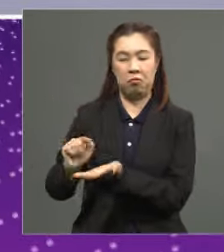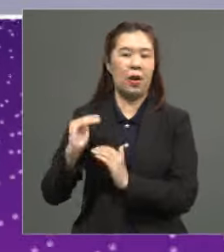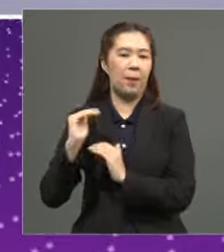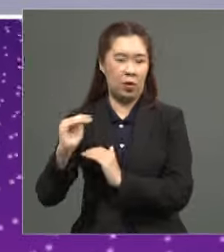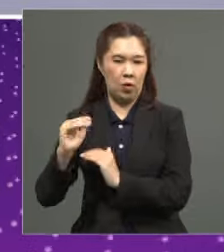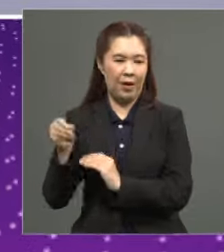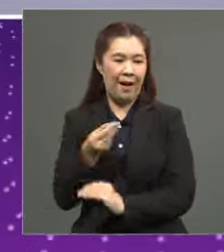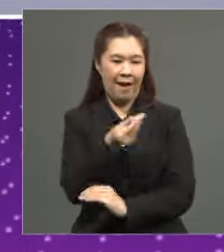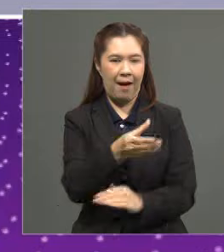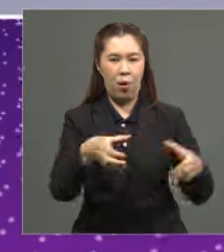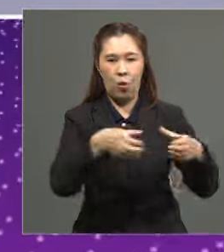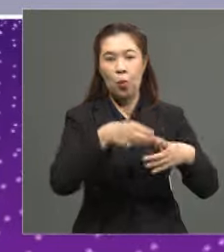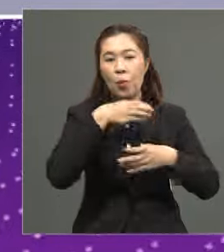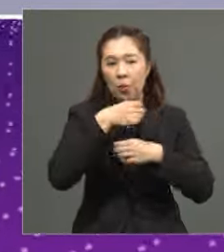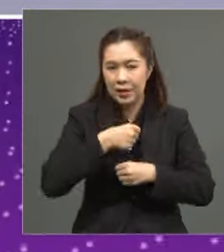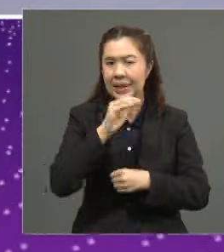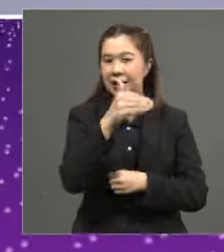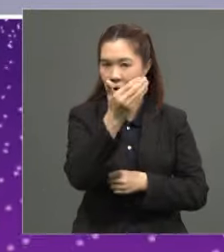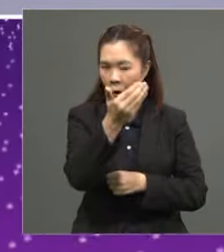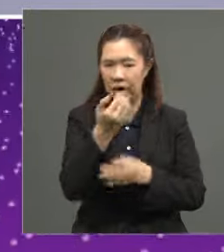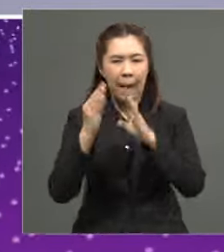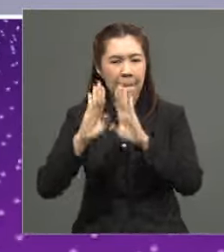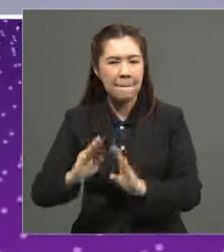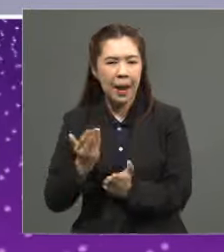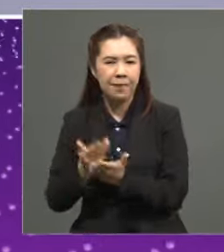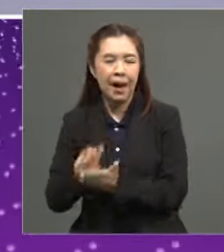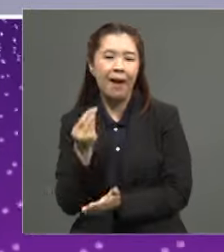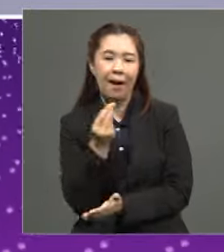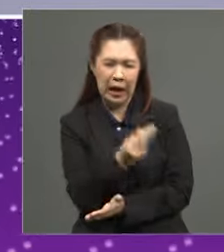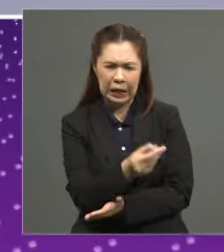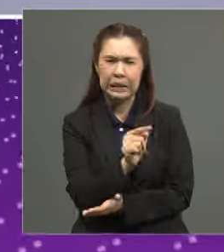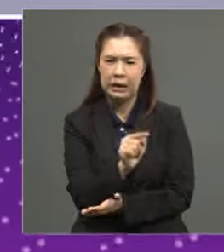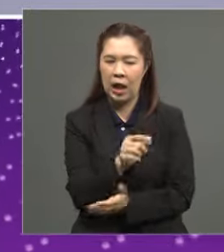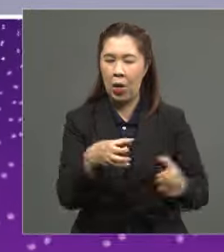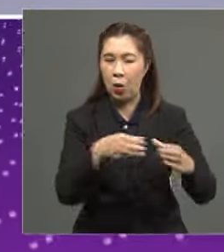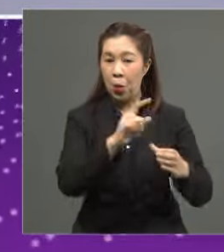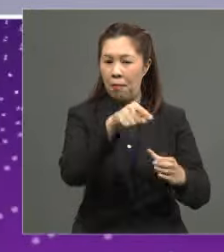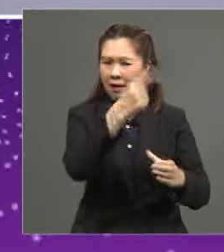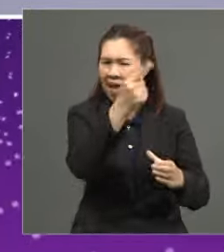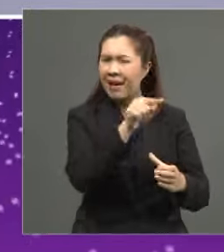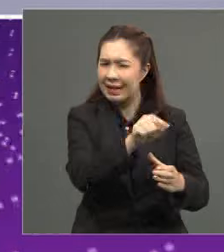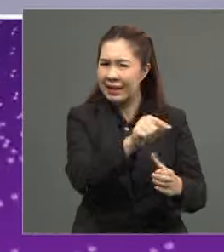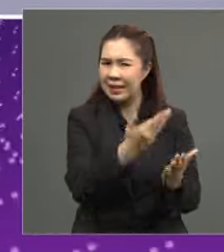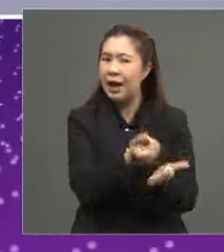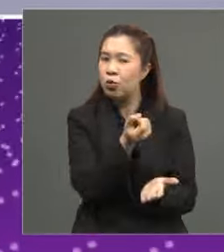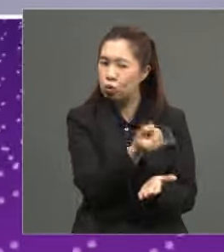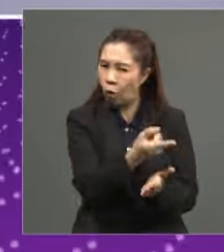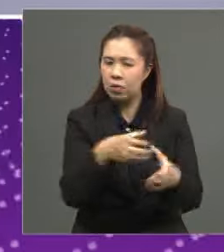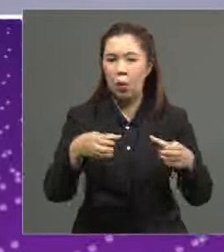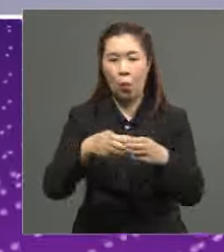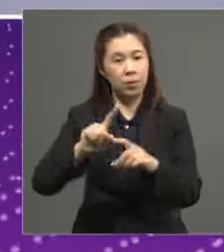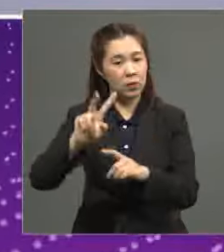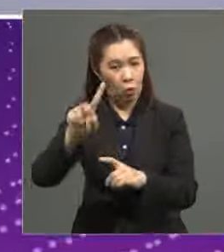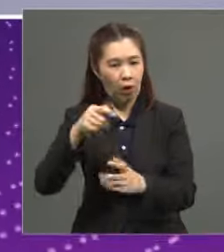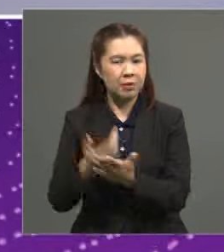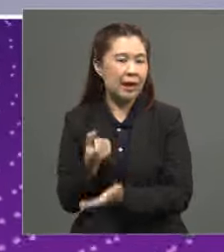ผู้สูงอายุก่อนส่วนรูปแบบการจ่ายเงินนะฮะเสียงสะท้อนบางส่วนบอกว่าแหมกลุ่มแรกแจกเป็นเงินสดไปแล้วกลุ่มที่2ก็ควรจะแจกเป็น